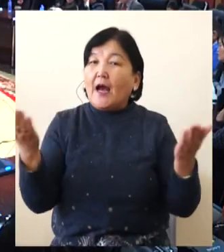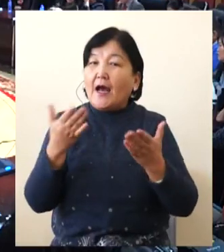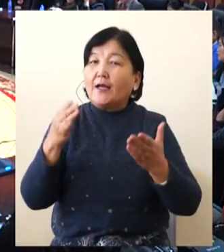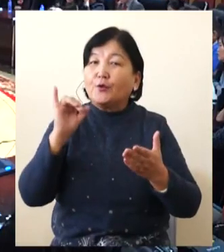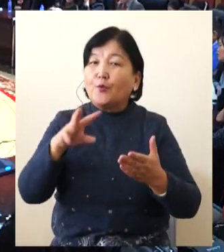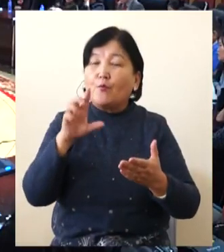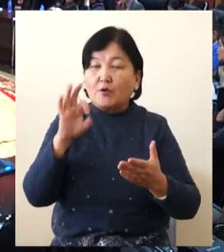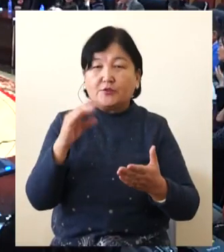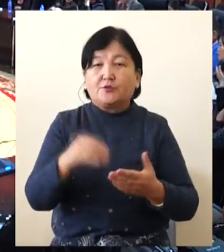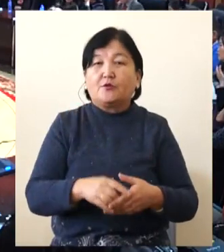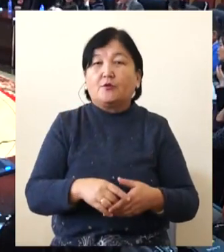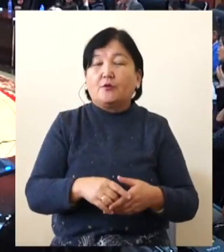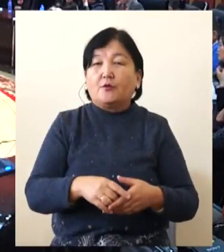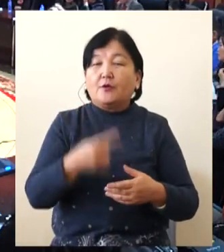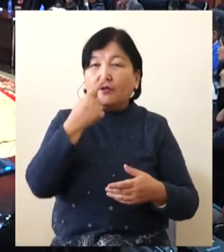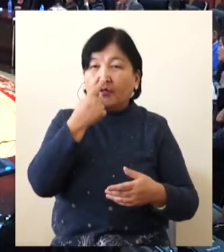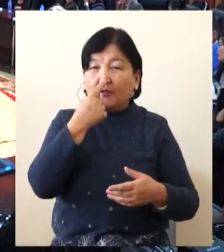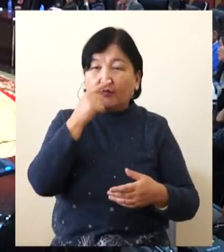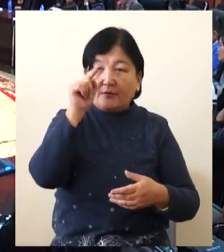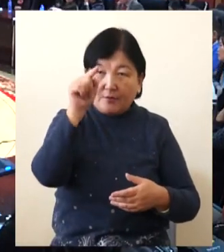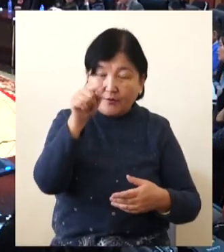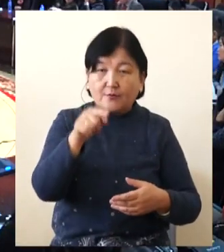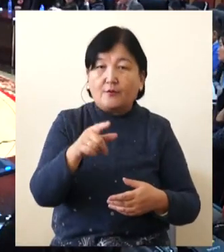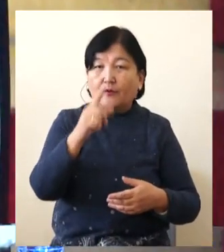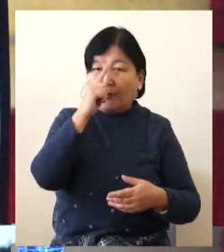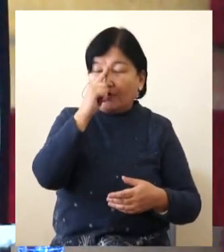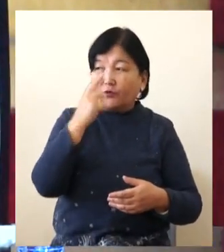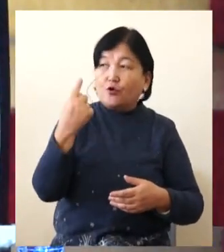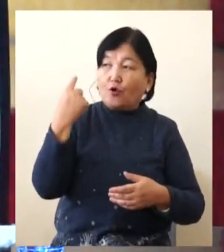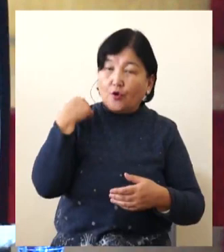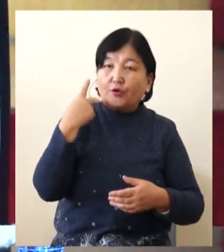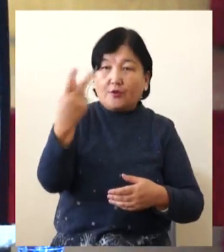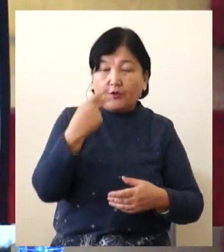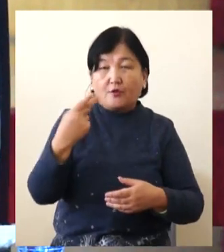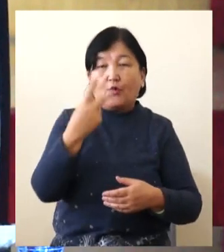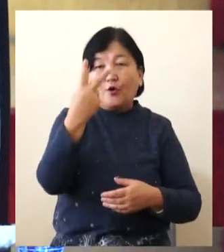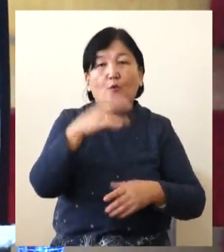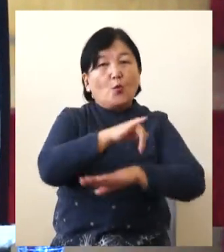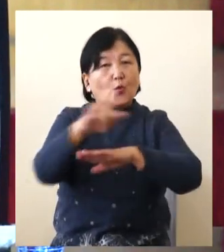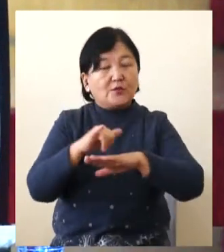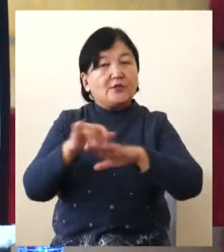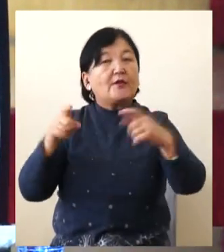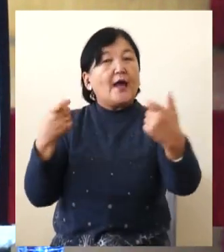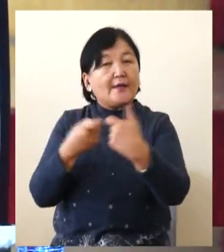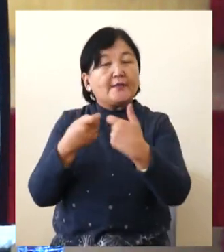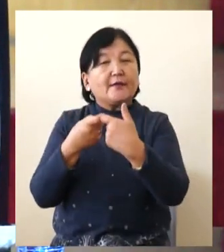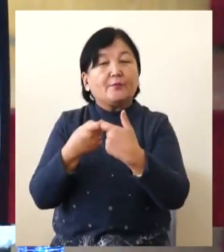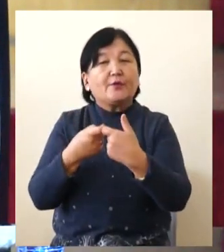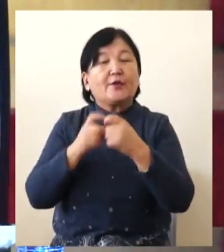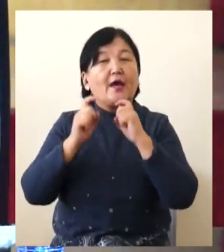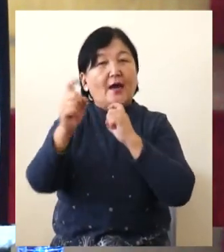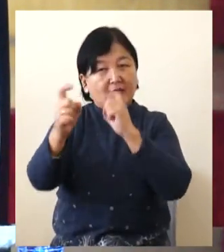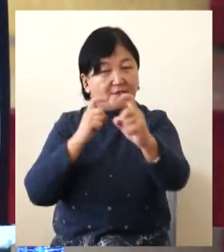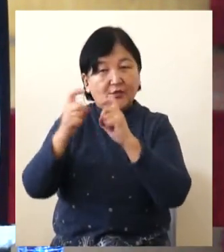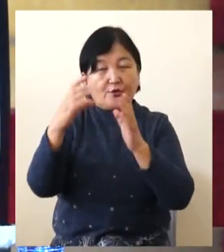болооч гэсэн урд хоёр хөрш хойд хоёр хөрштэйгөө дайлуулахоор бид адихан харьцаад явна. Хятад улс бол